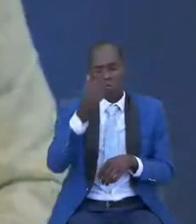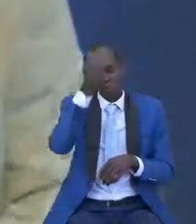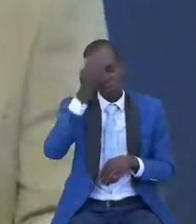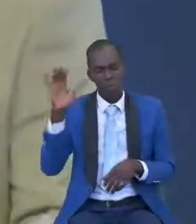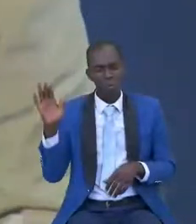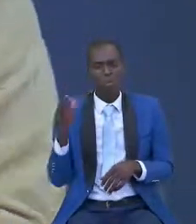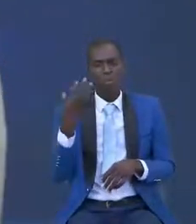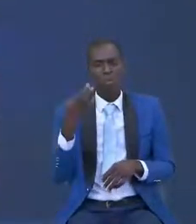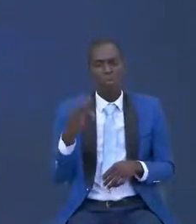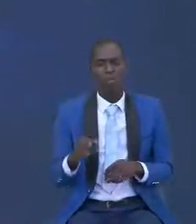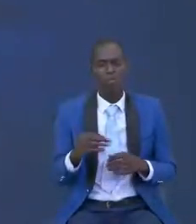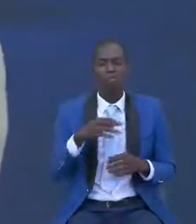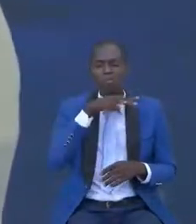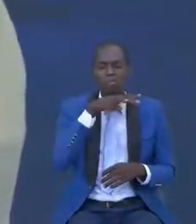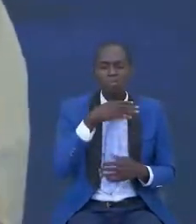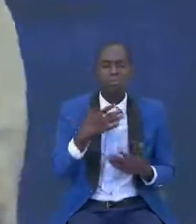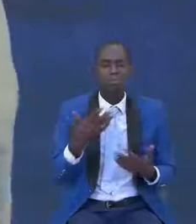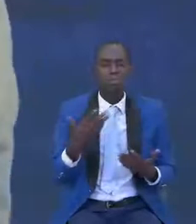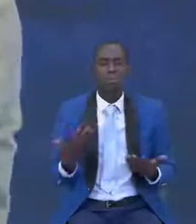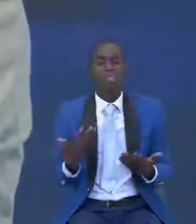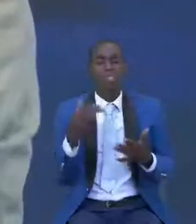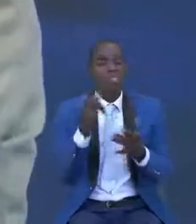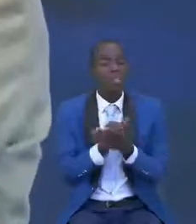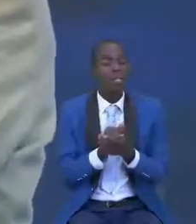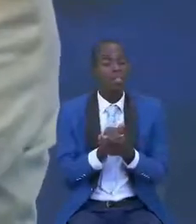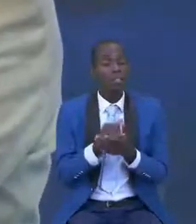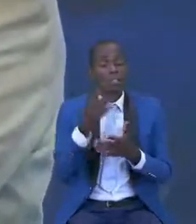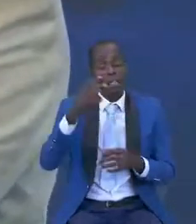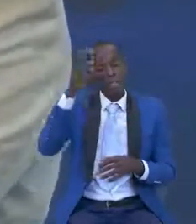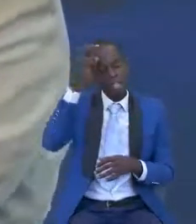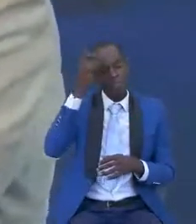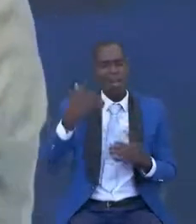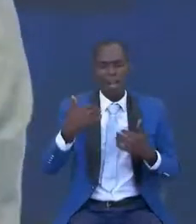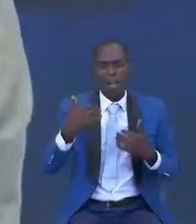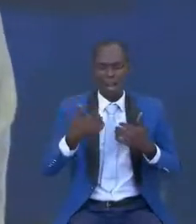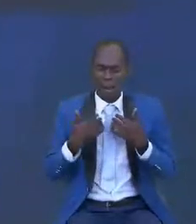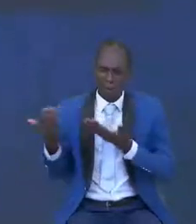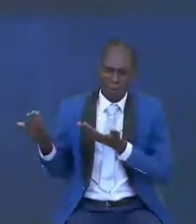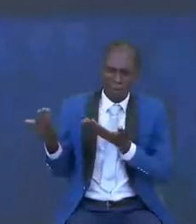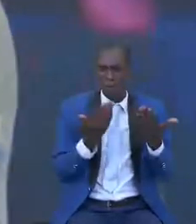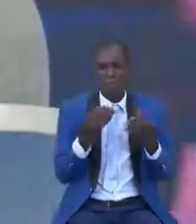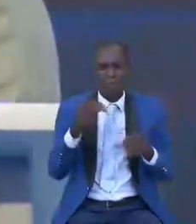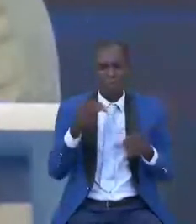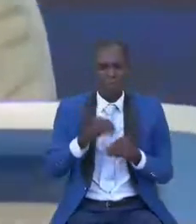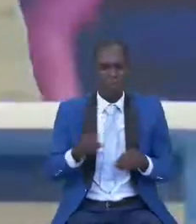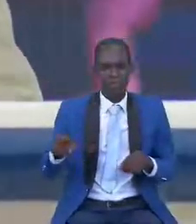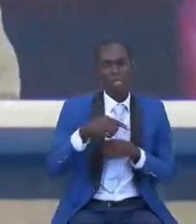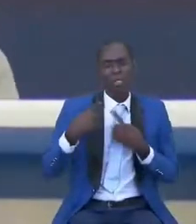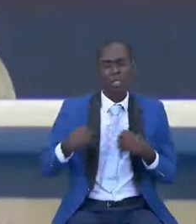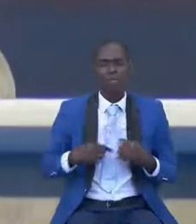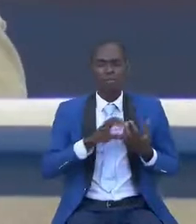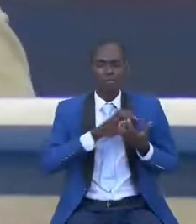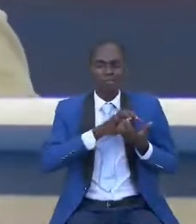Toutes ces œuvres de désobéissance, de défiance, de souillure que le